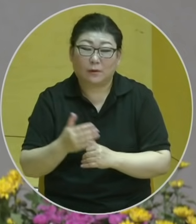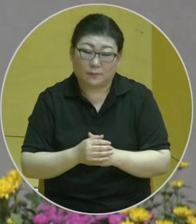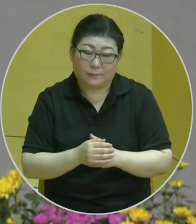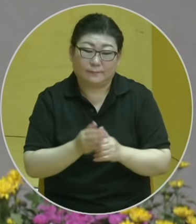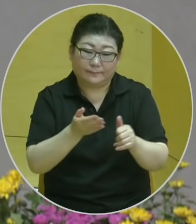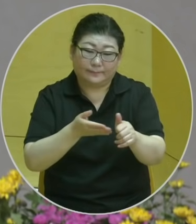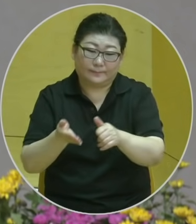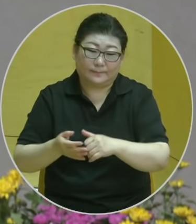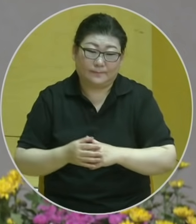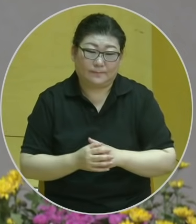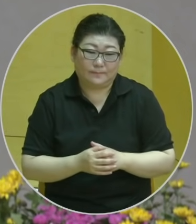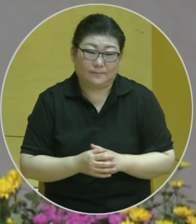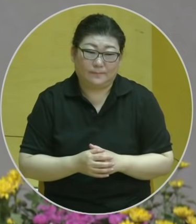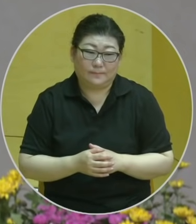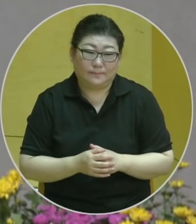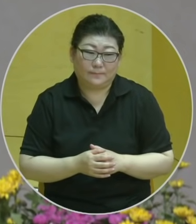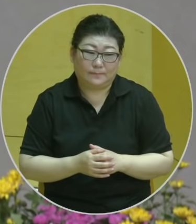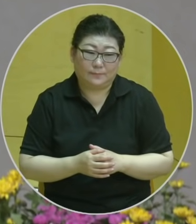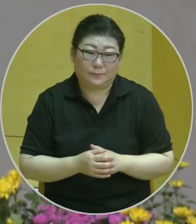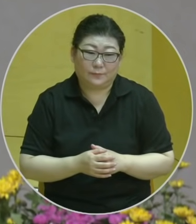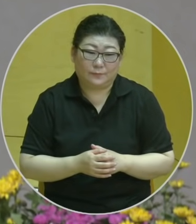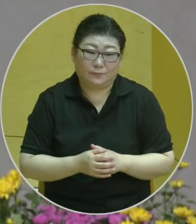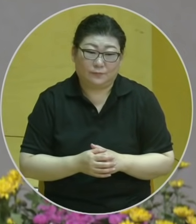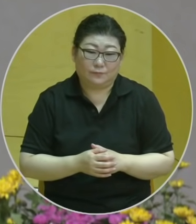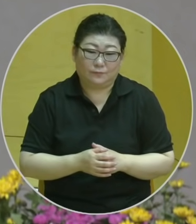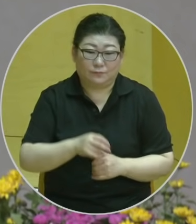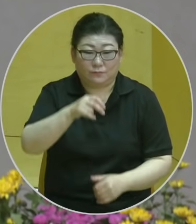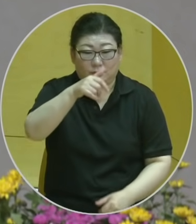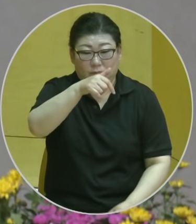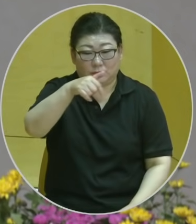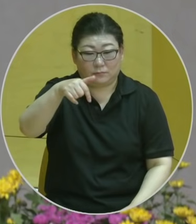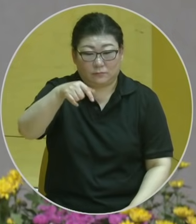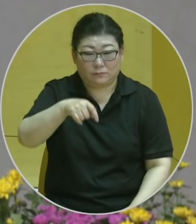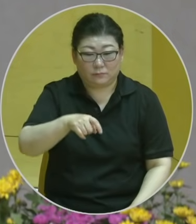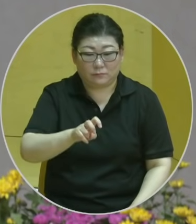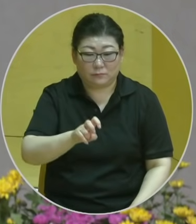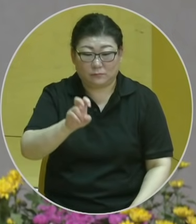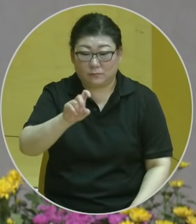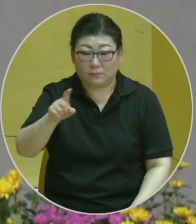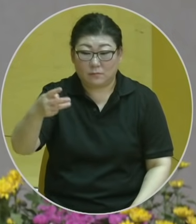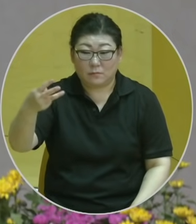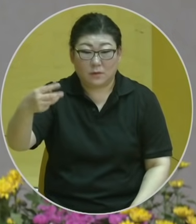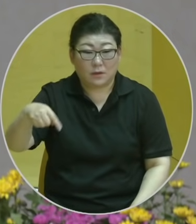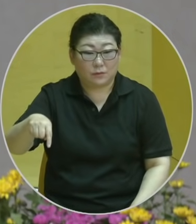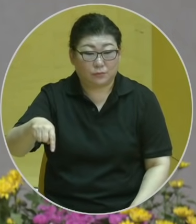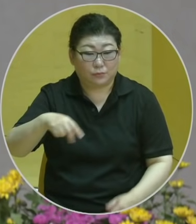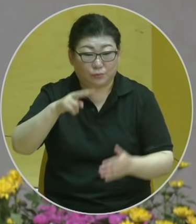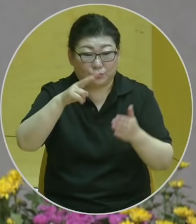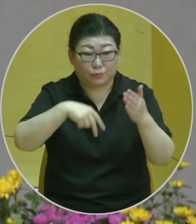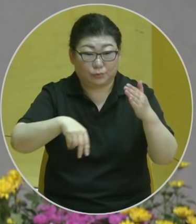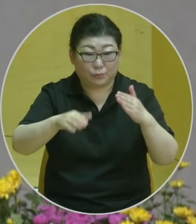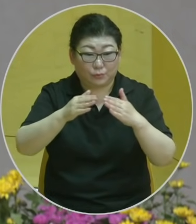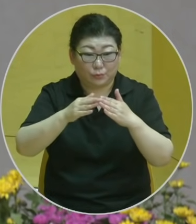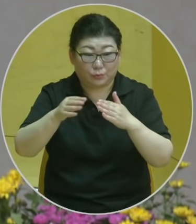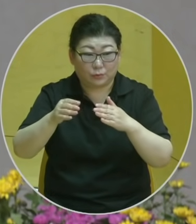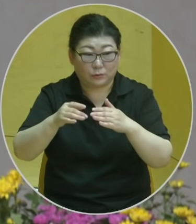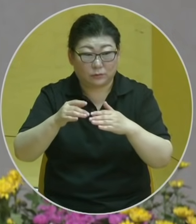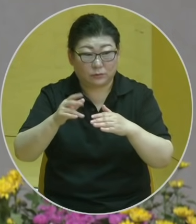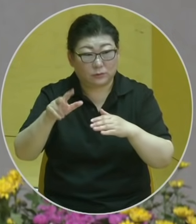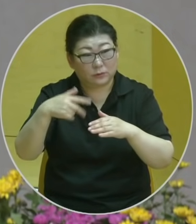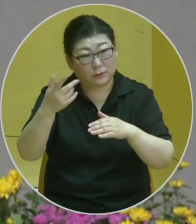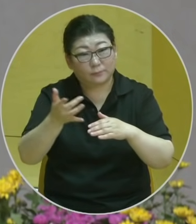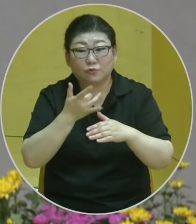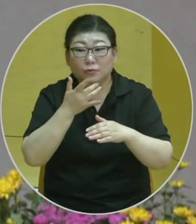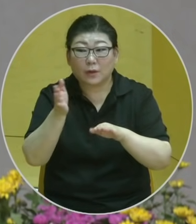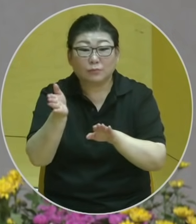있기를 부탁을 드립니다. 그리고 꿈하루 어린이 도서관에서 다음 주 화요일부터는 도서관에 2시간 정도까지 머물